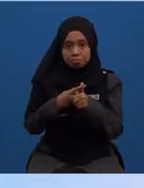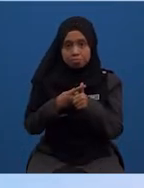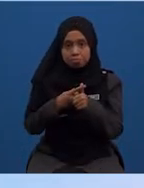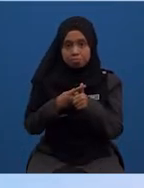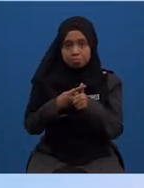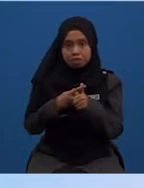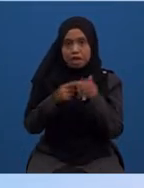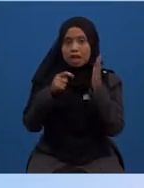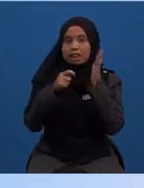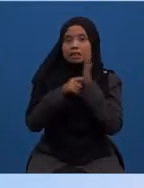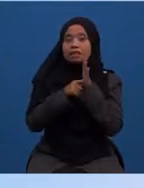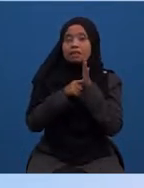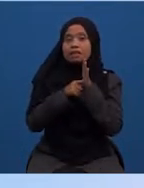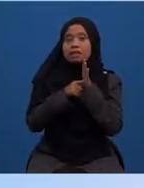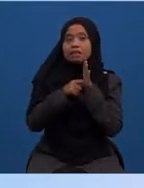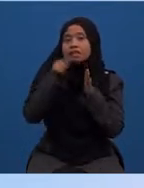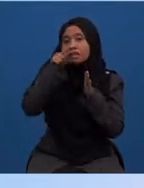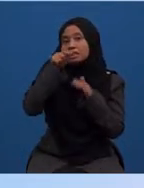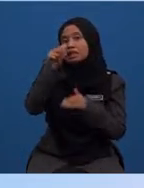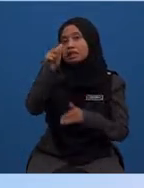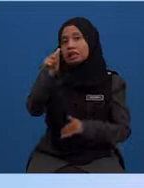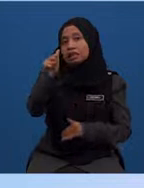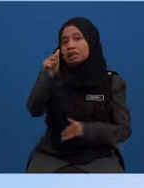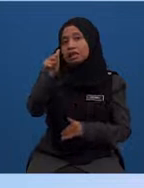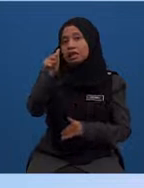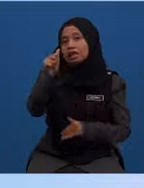Pertama, tandakan titik A.